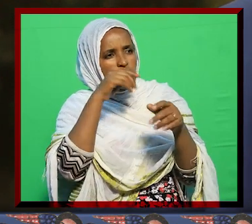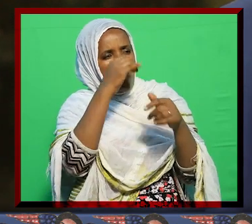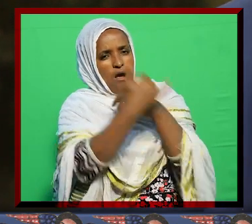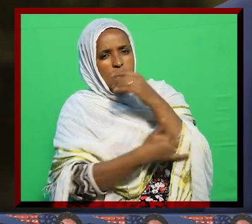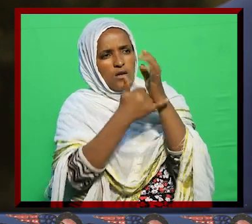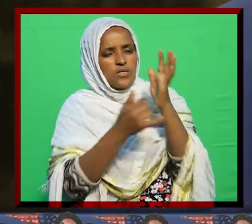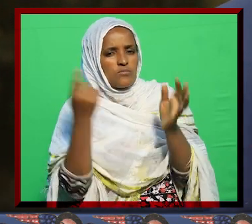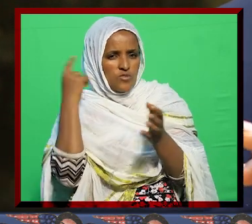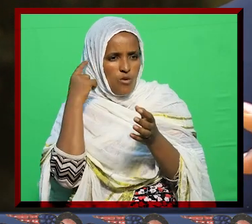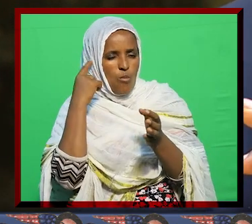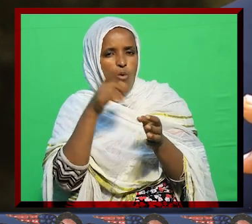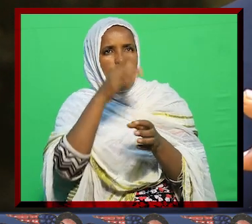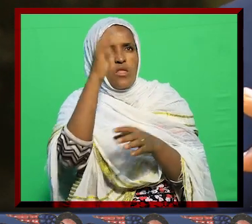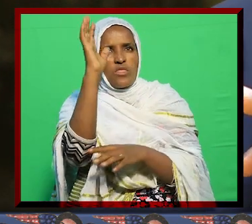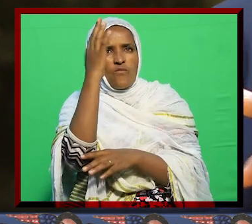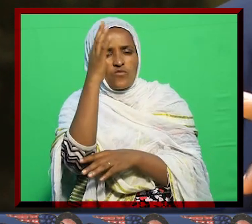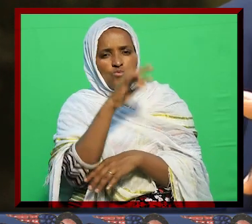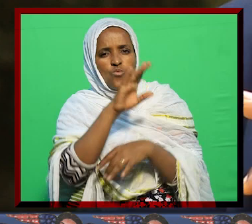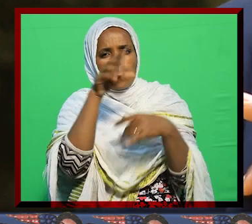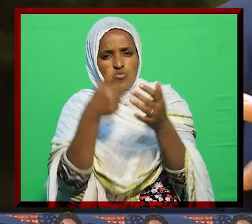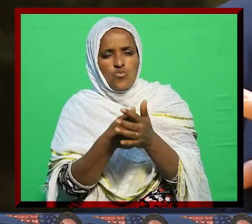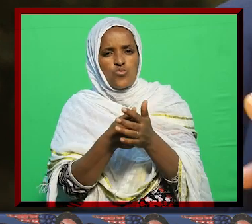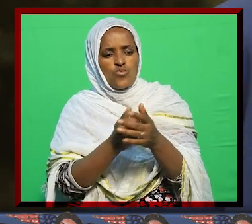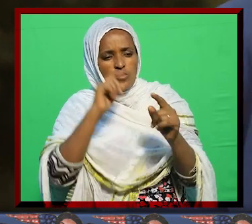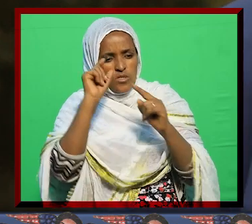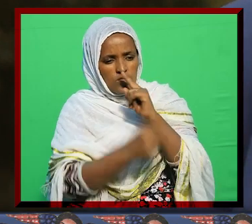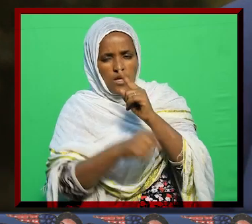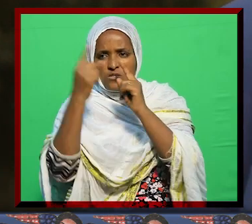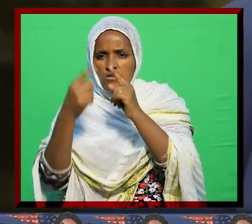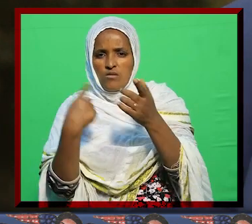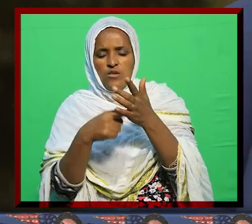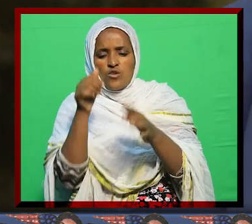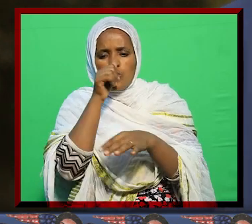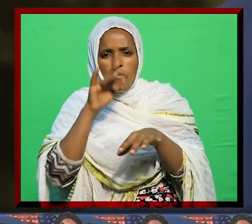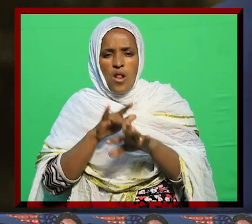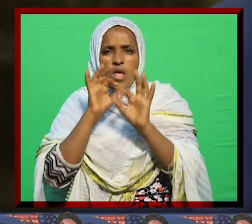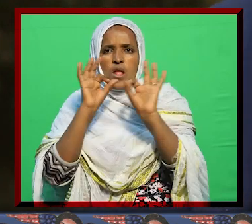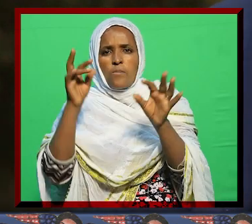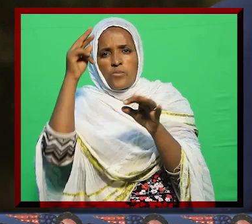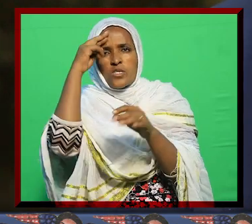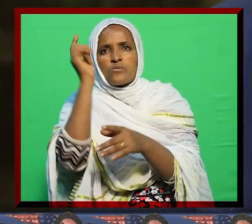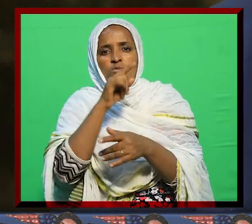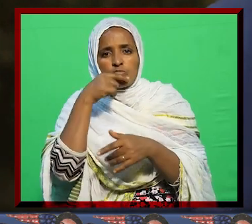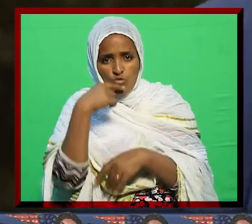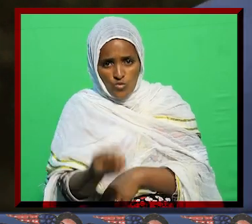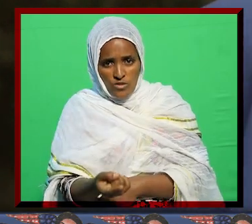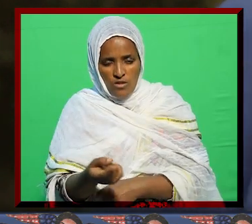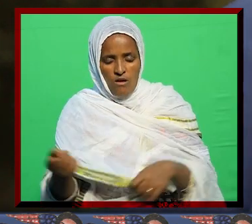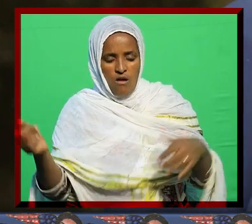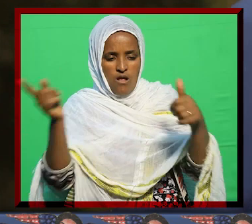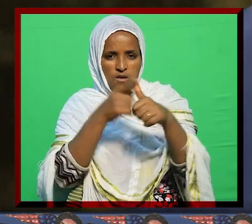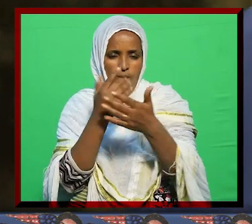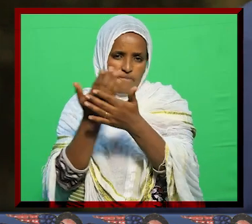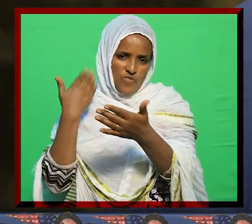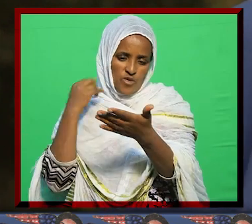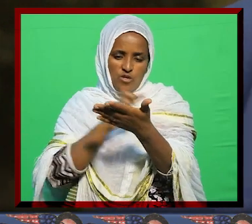በሙሉ የተፈጠሮ የማዓት የመቅሰፍት ክስተት ኢትዮጵያችን ላይ የሌለው ምንድነው ብትሉኝ